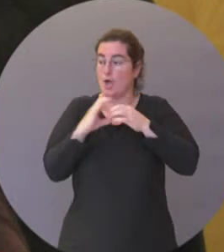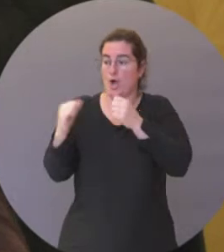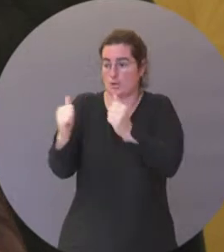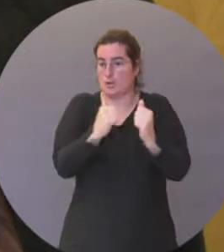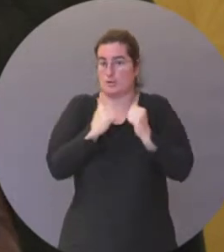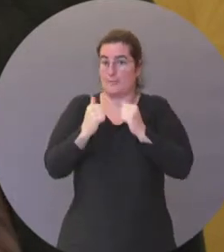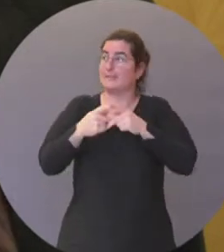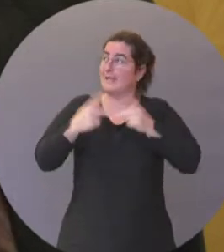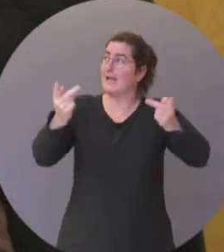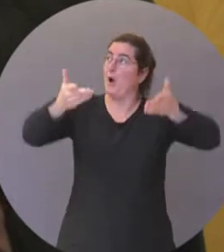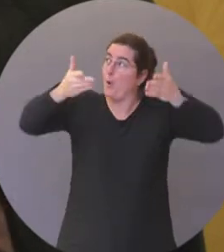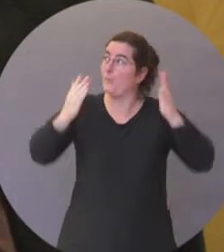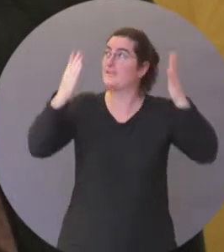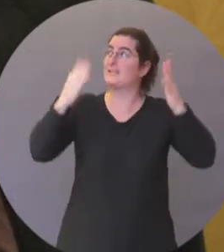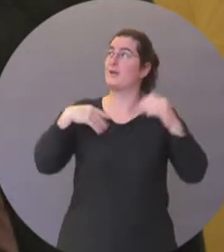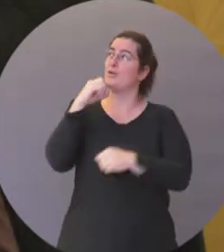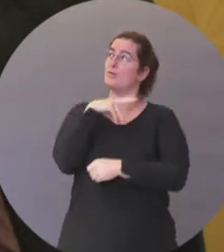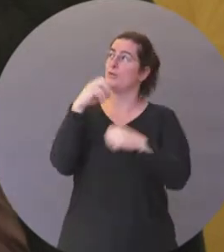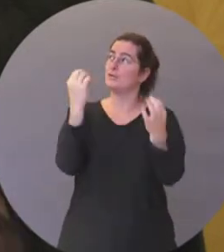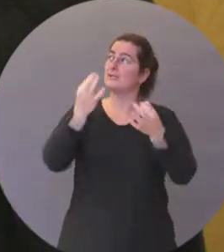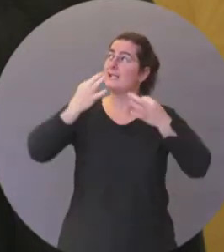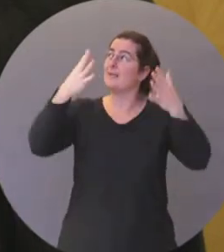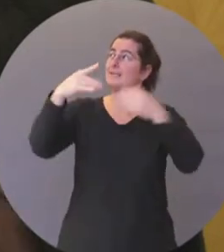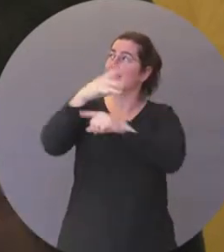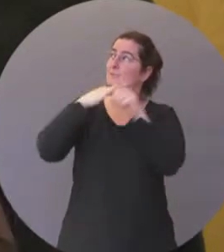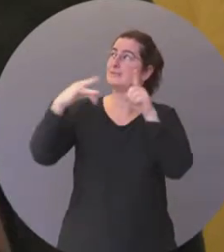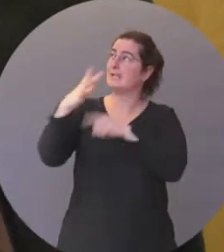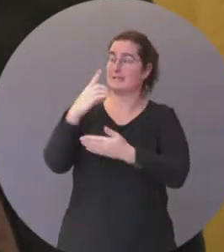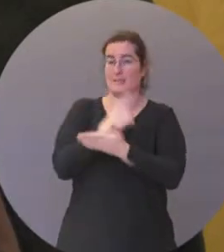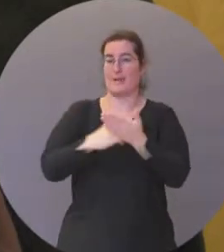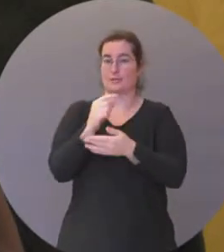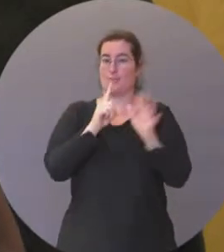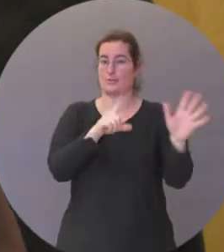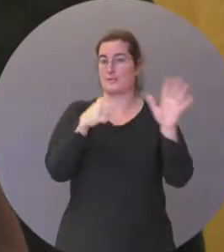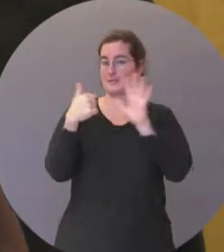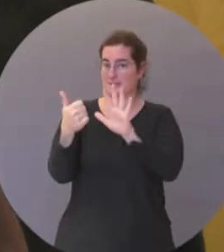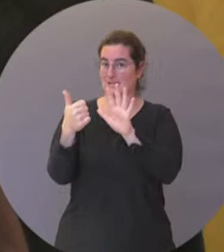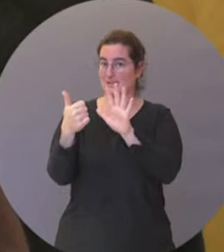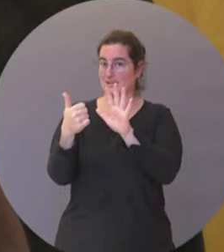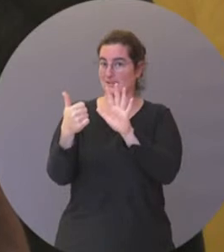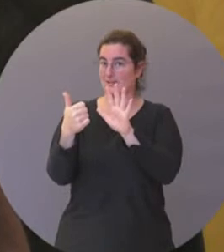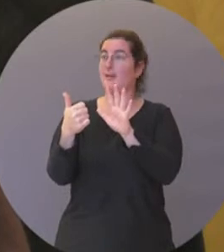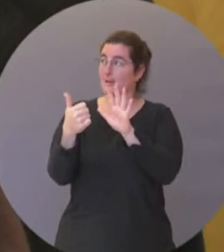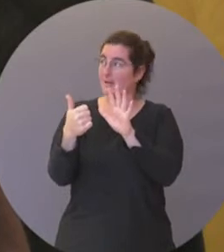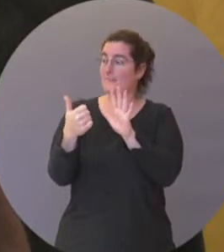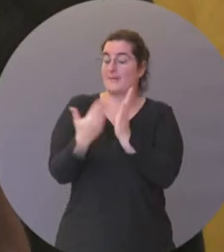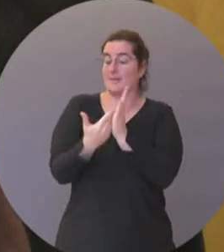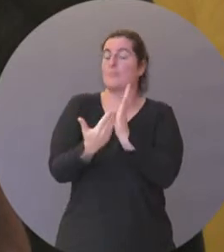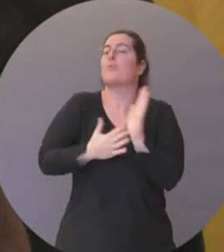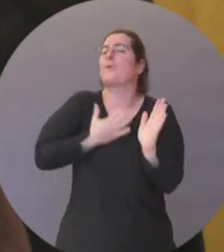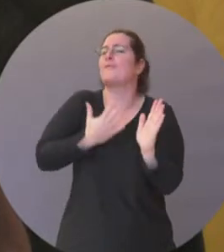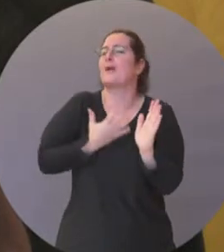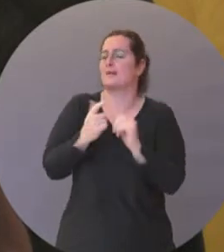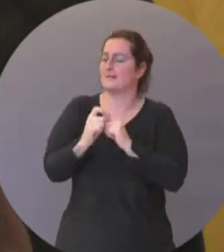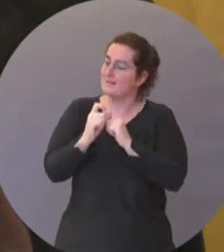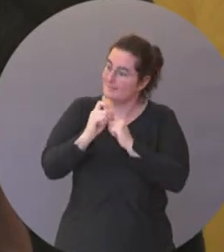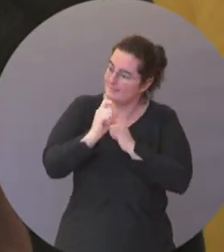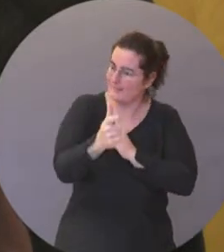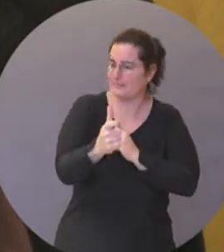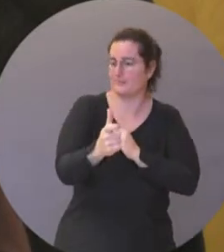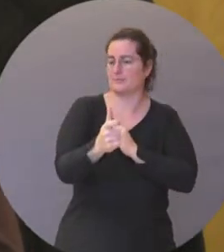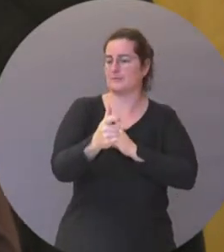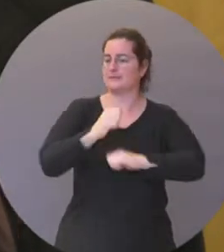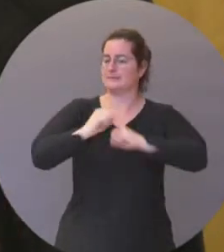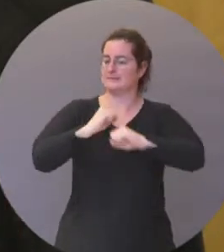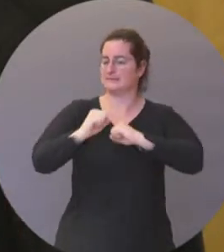l'urgence climatique et sociale de notre département pour pouvoir avoir une nouvelle dimension sur la manière avec laquelle on mettra en place les différentes